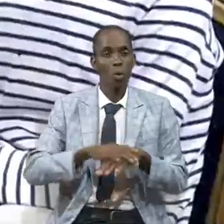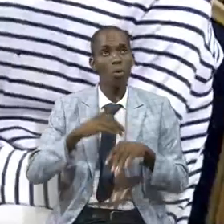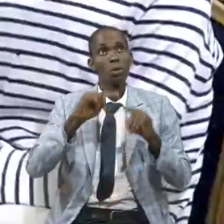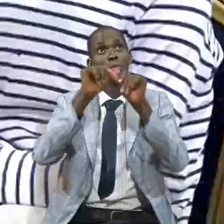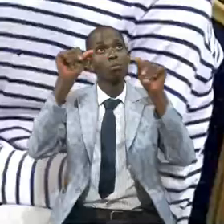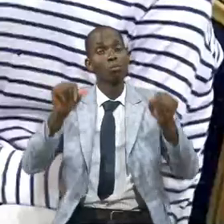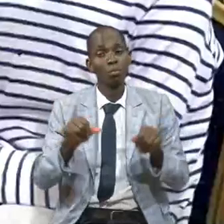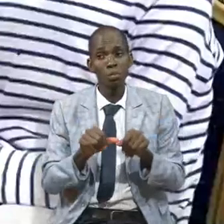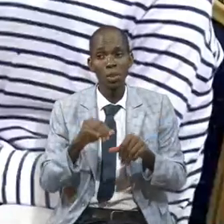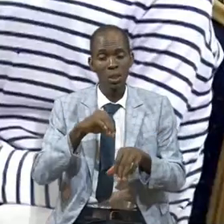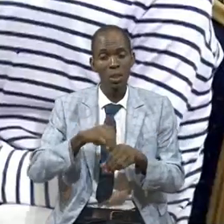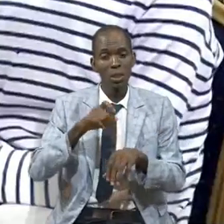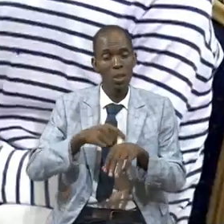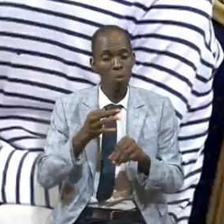pupitre,